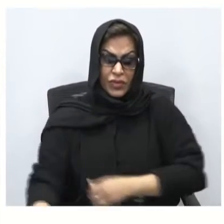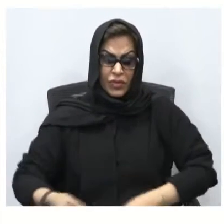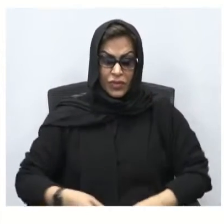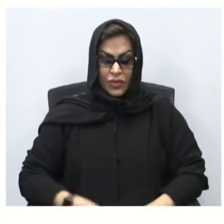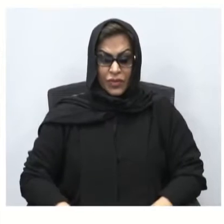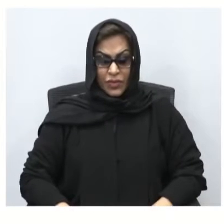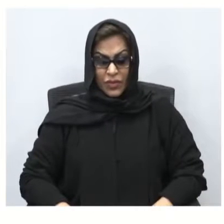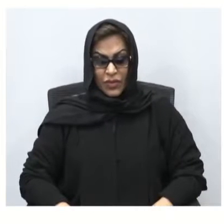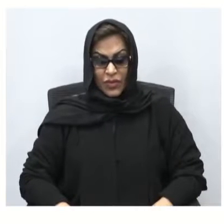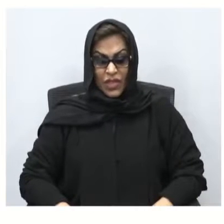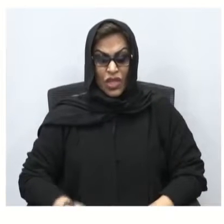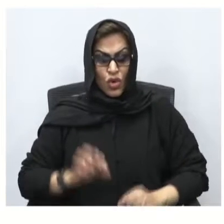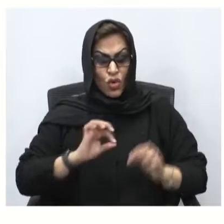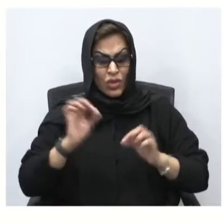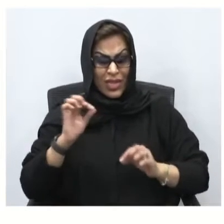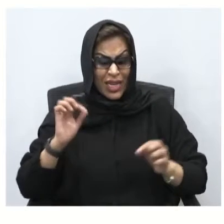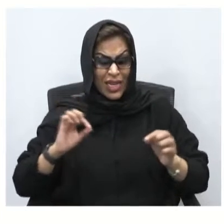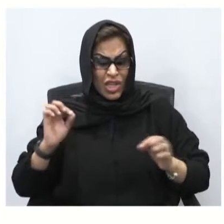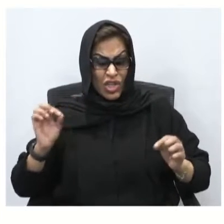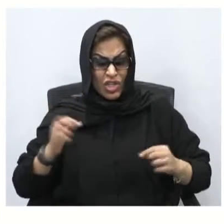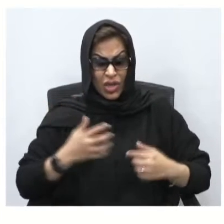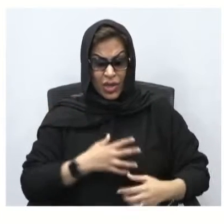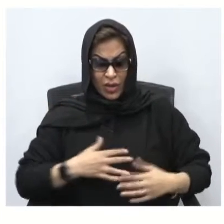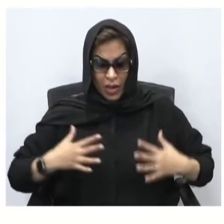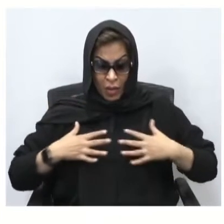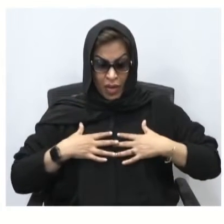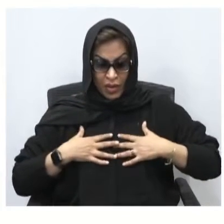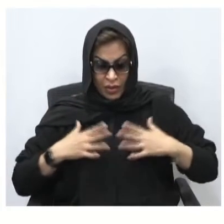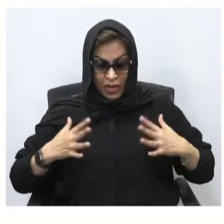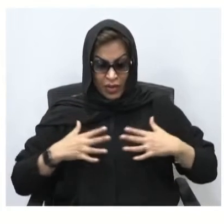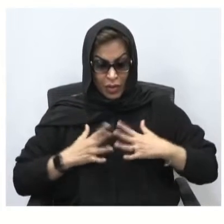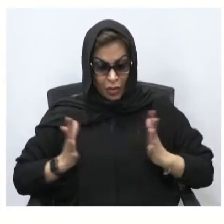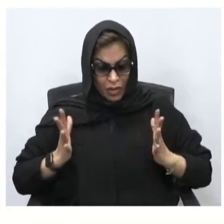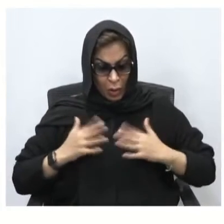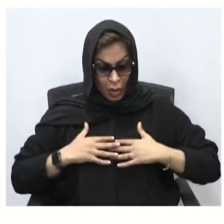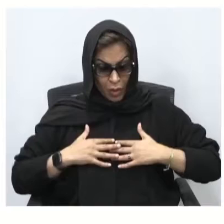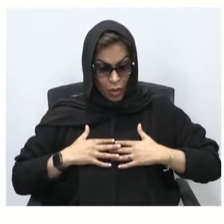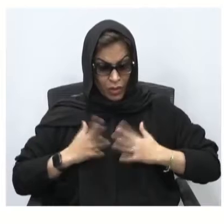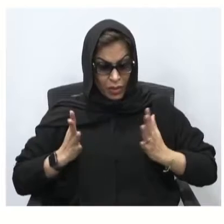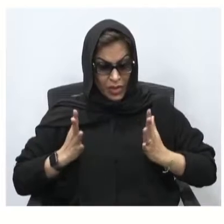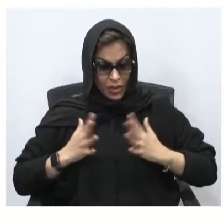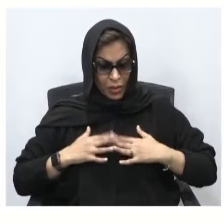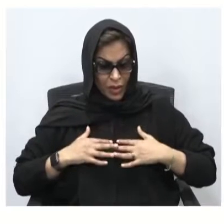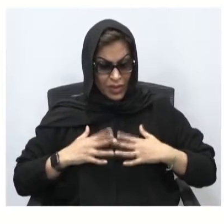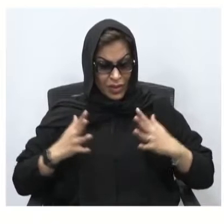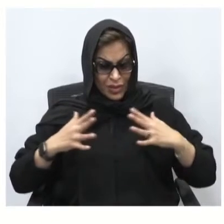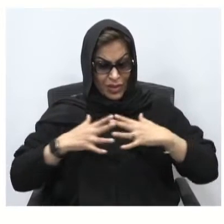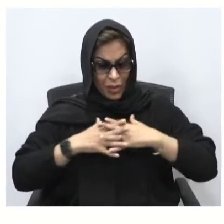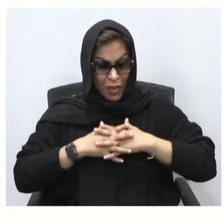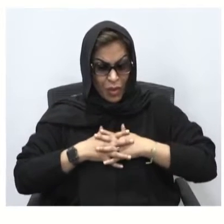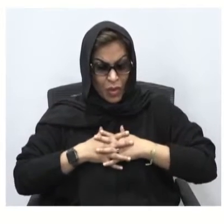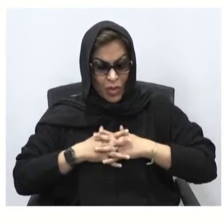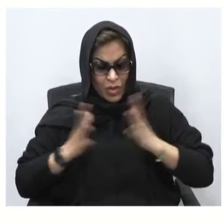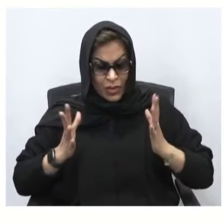الكربون فيرسل اشارات الى عضلات البطن والصدر لتنقض وتنبسط دون ان تحتاج الى